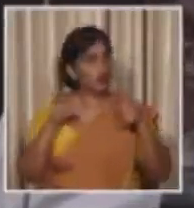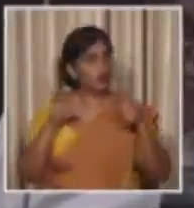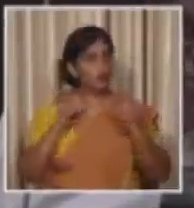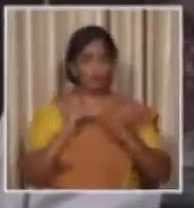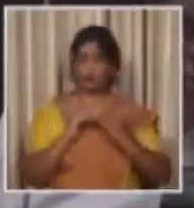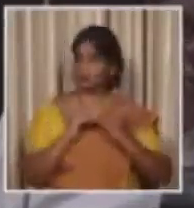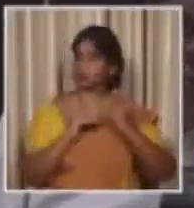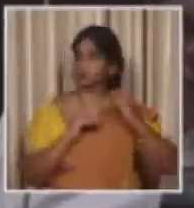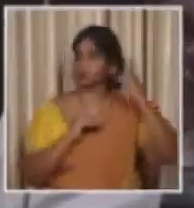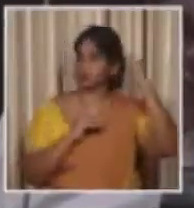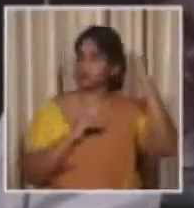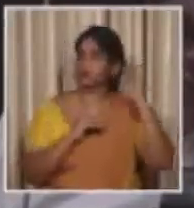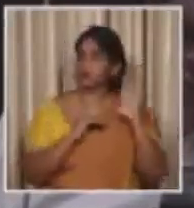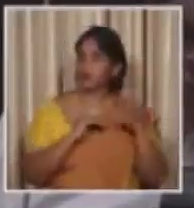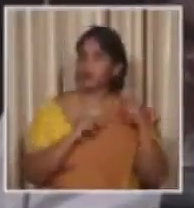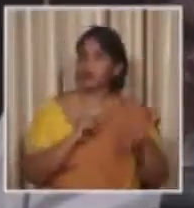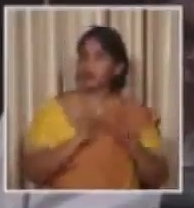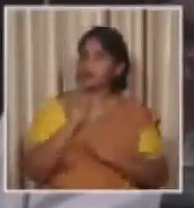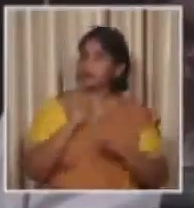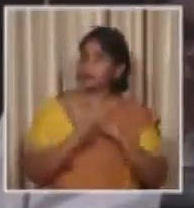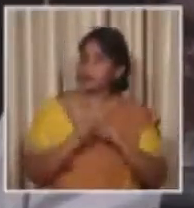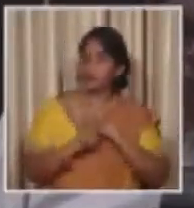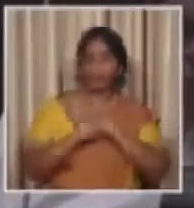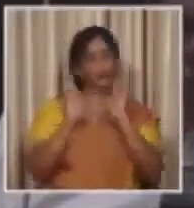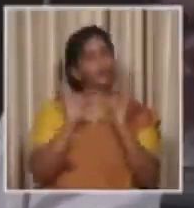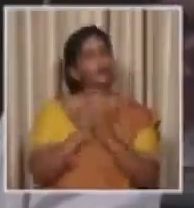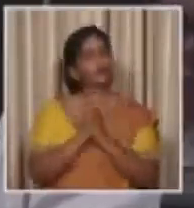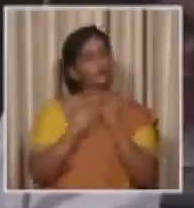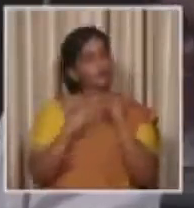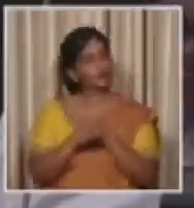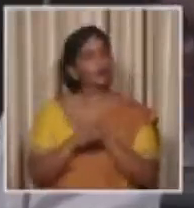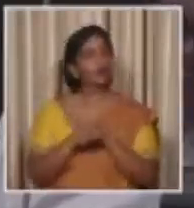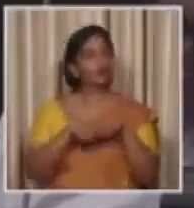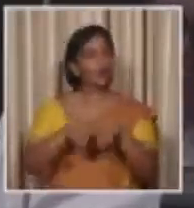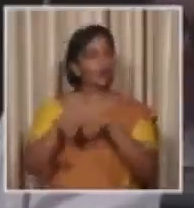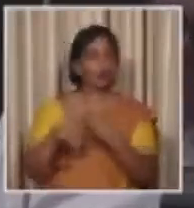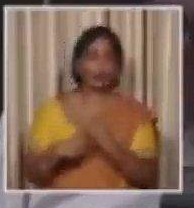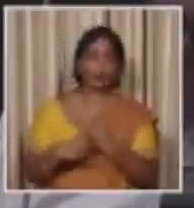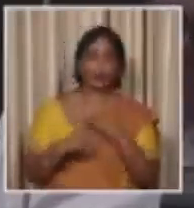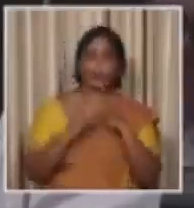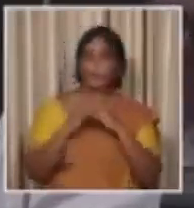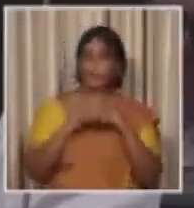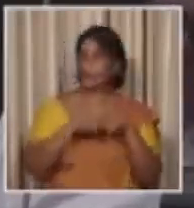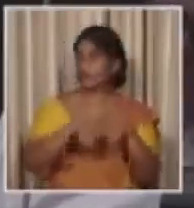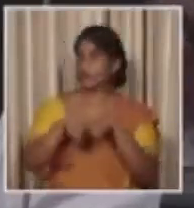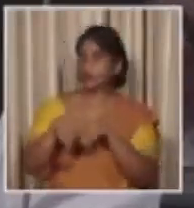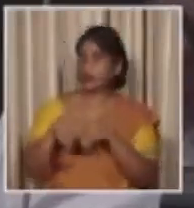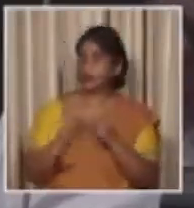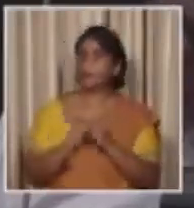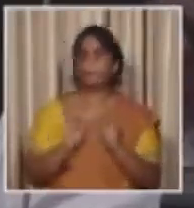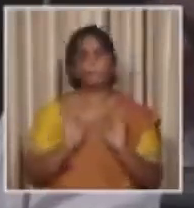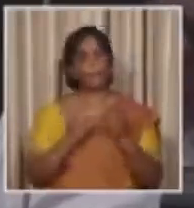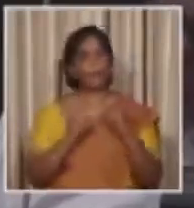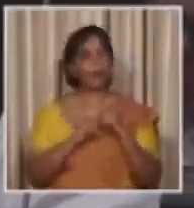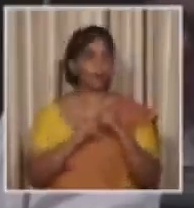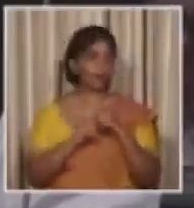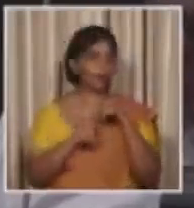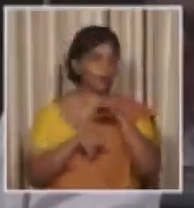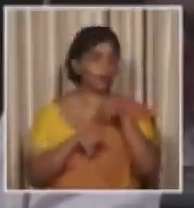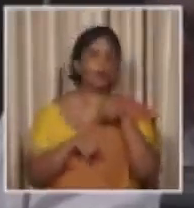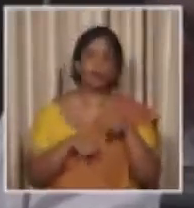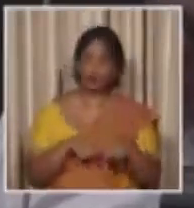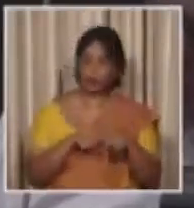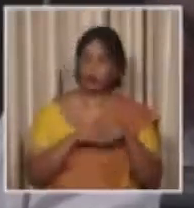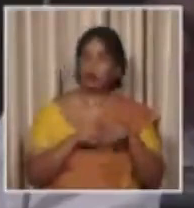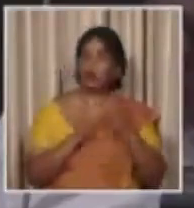ගියා. එතකොට අපි අමාත්‍යාංශයයි ඔක්කොම එකතු වෙලා පැත්තේ ගොවිනුත් උනන්දුනා. දැන් බීලුණු වගා කරන්න පටන් ගත්තා දඹුල්ල ප්‍රදේශ. දැන් අද